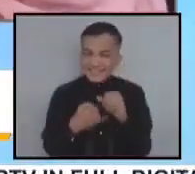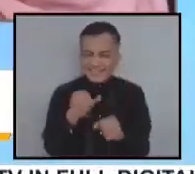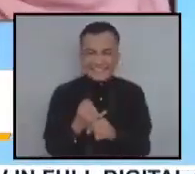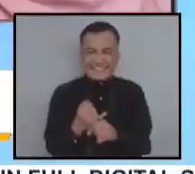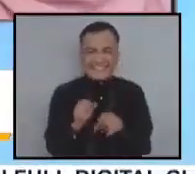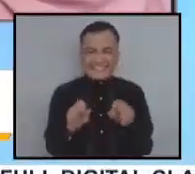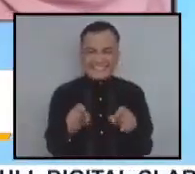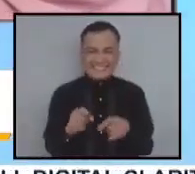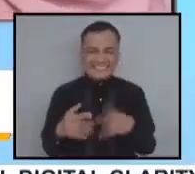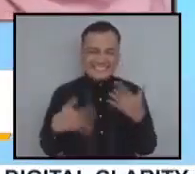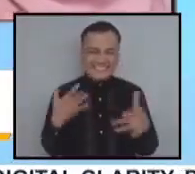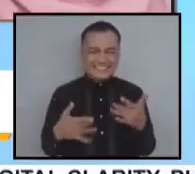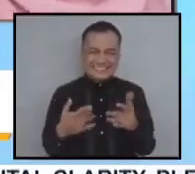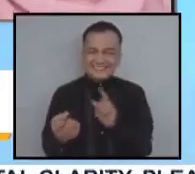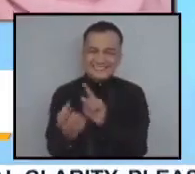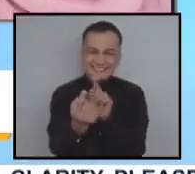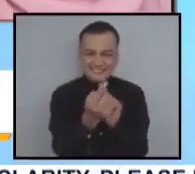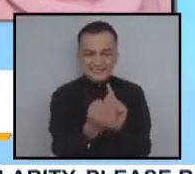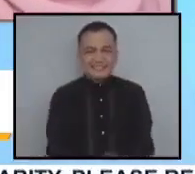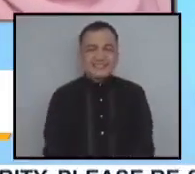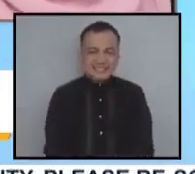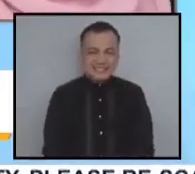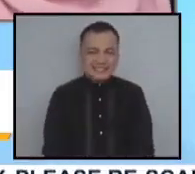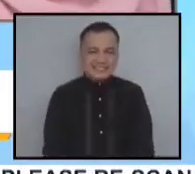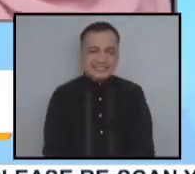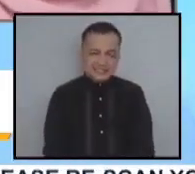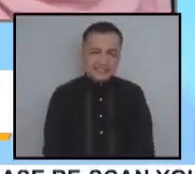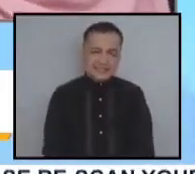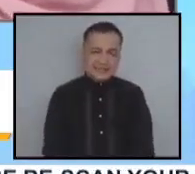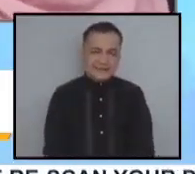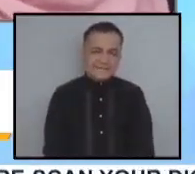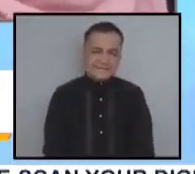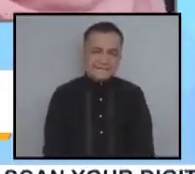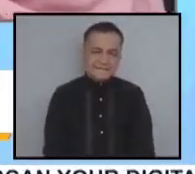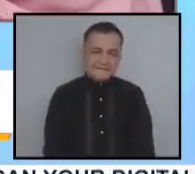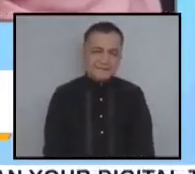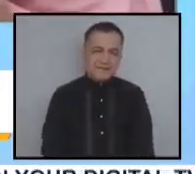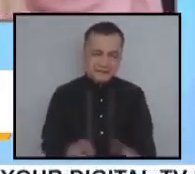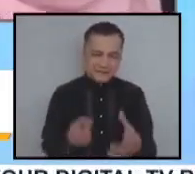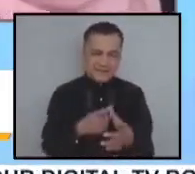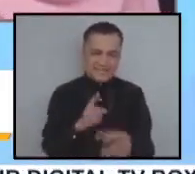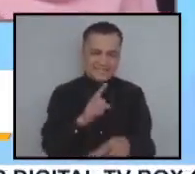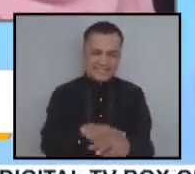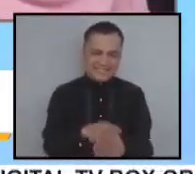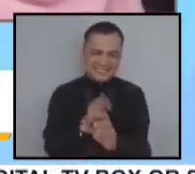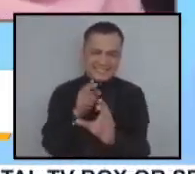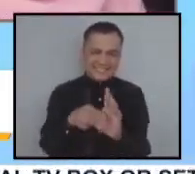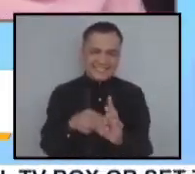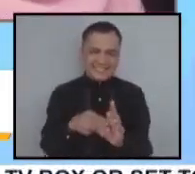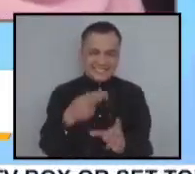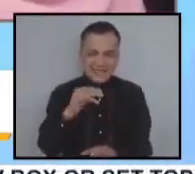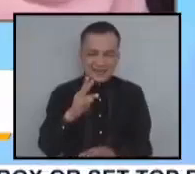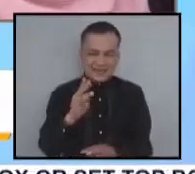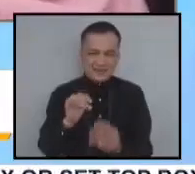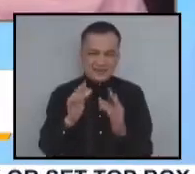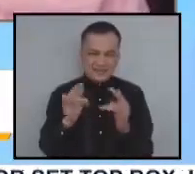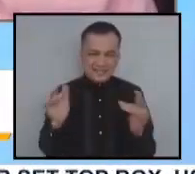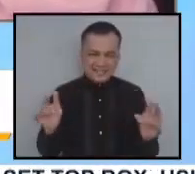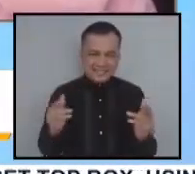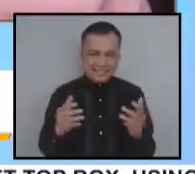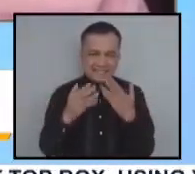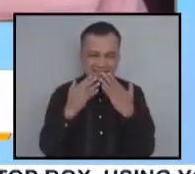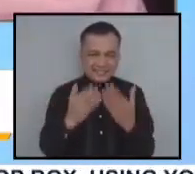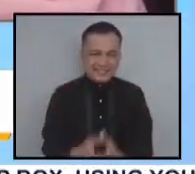I'm excited to meet them as the first time nga po na join kami sa Happy Fair. Ay, bongga. Thank you. Correct.